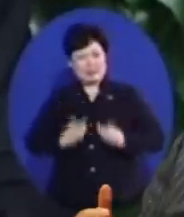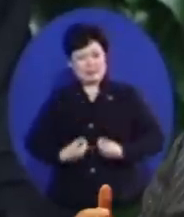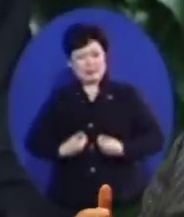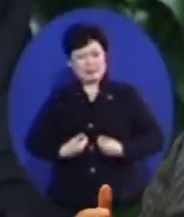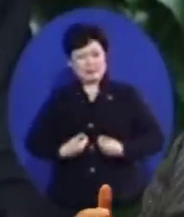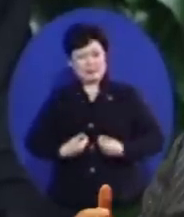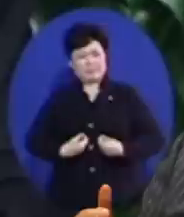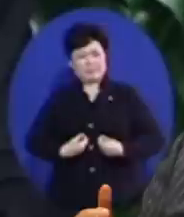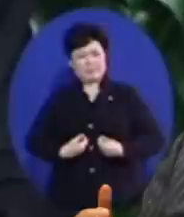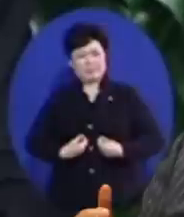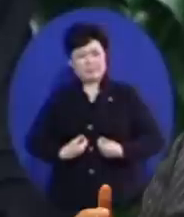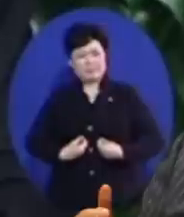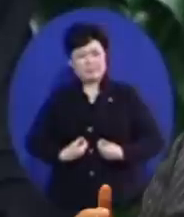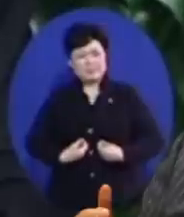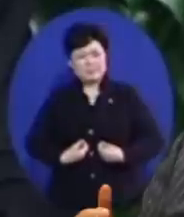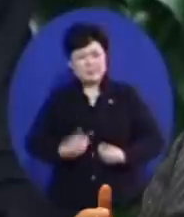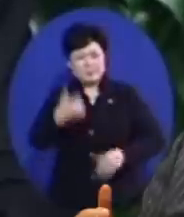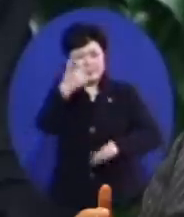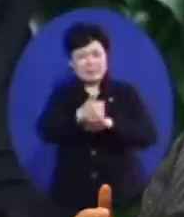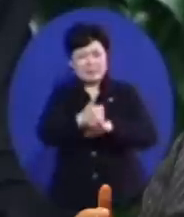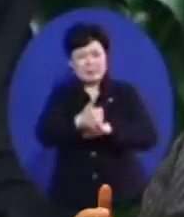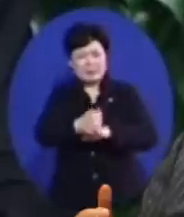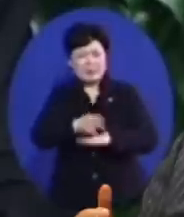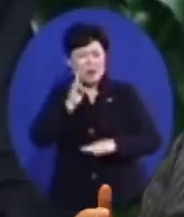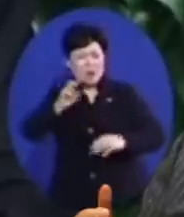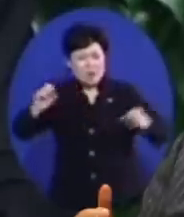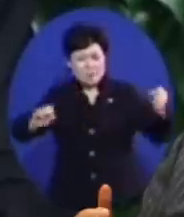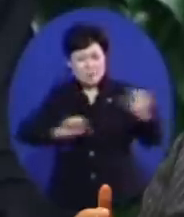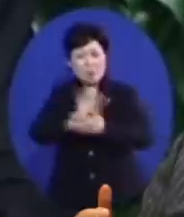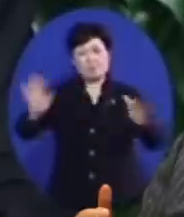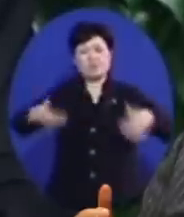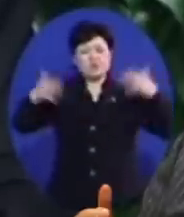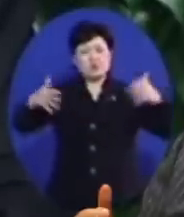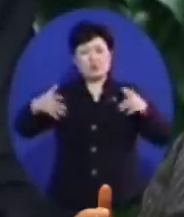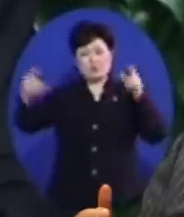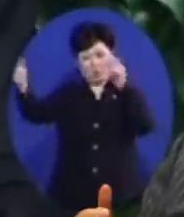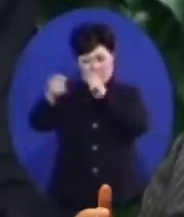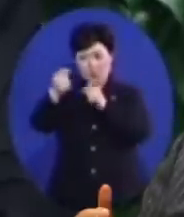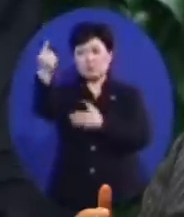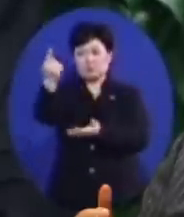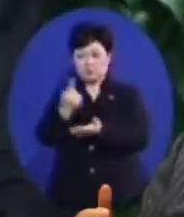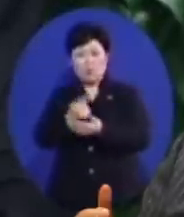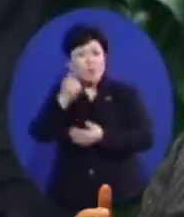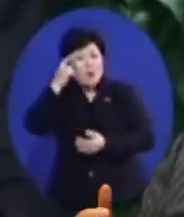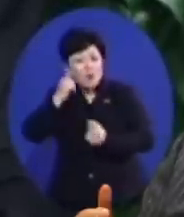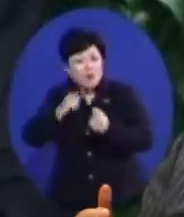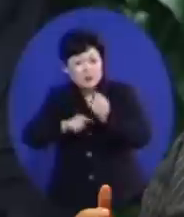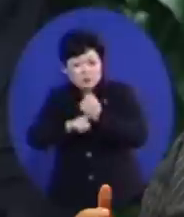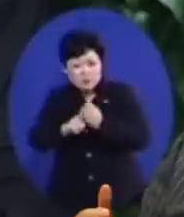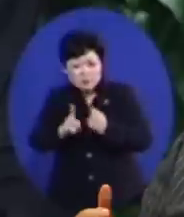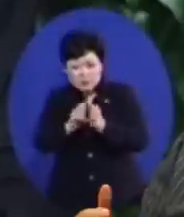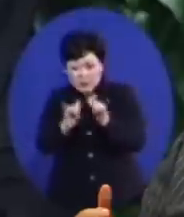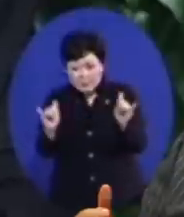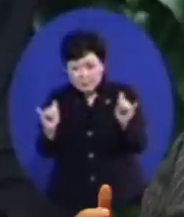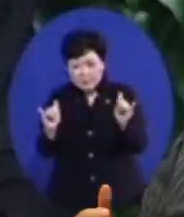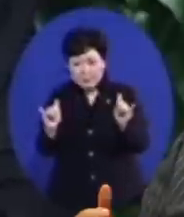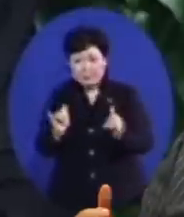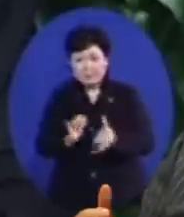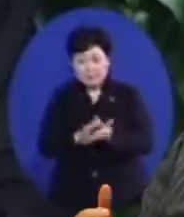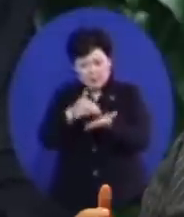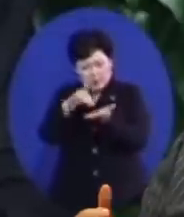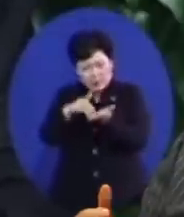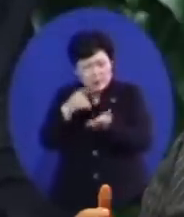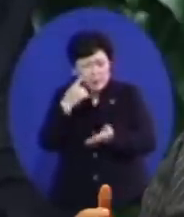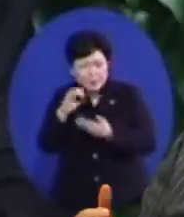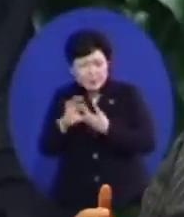날, 마지막 폭풍이 다가오는 것입니다. 그날이 이제 가까워 왔어요. 왜냐하면 우리 인간으로 계산을